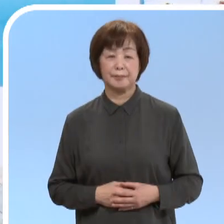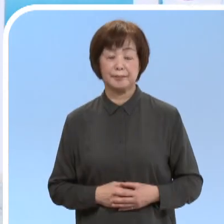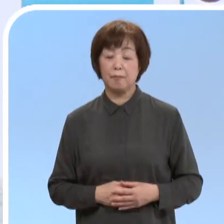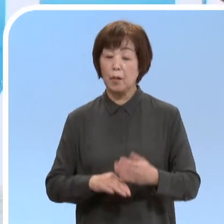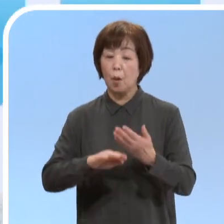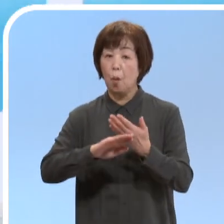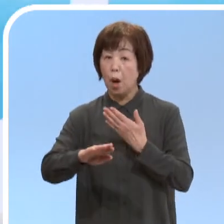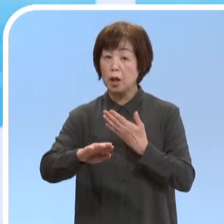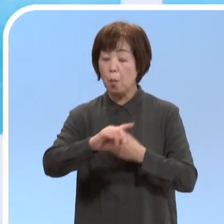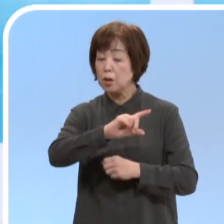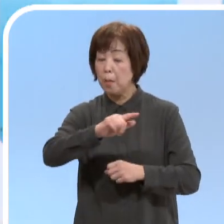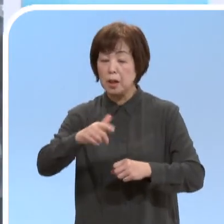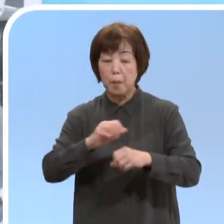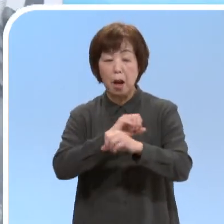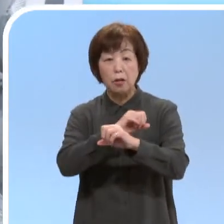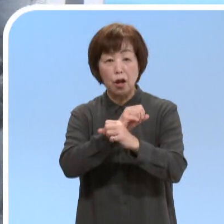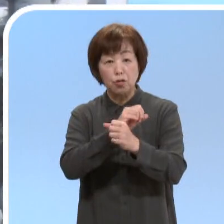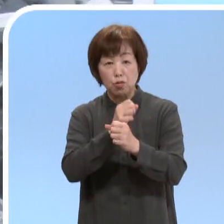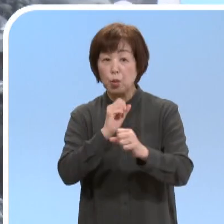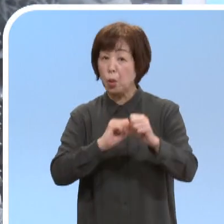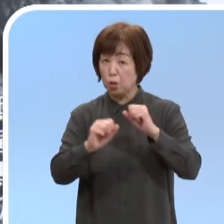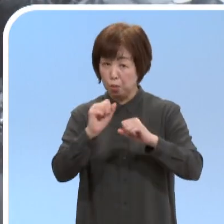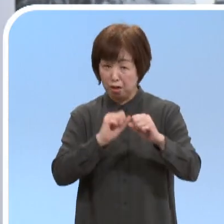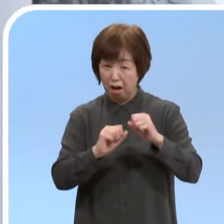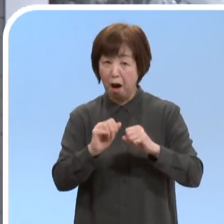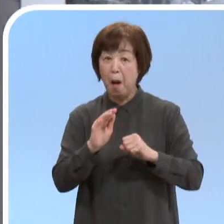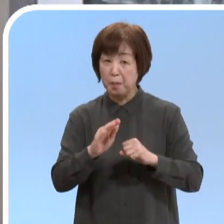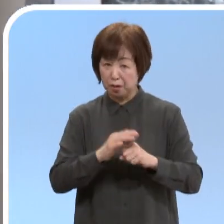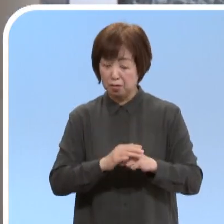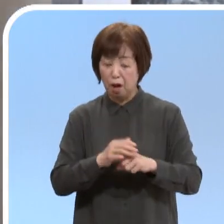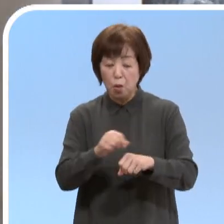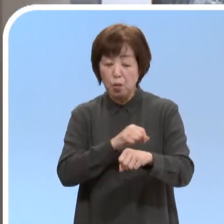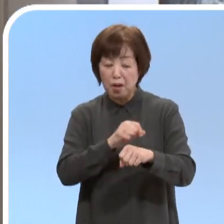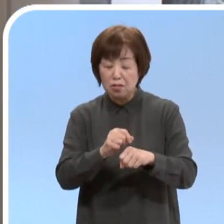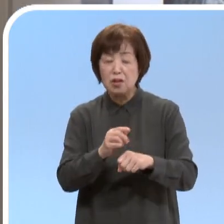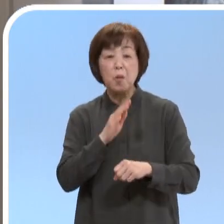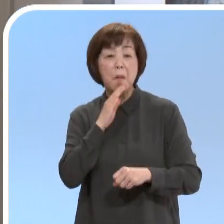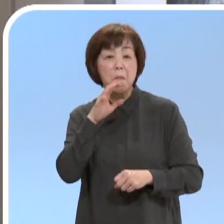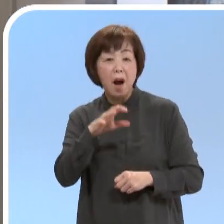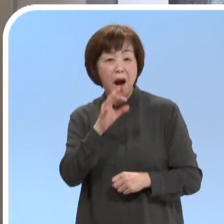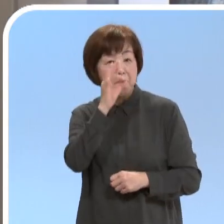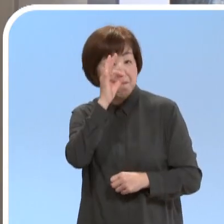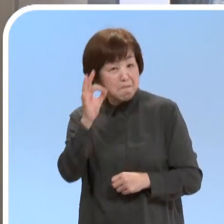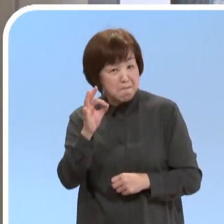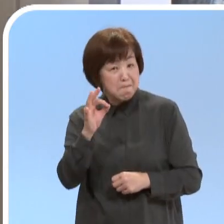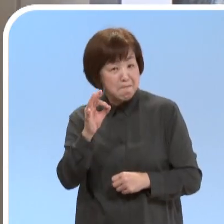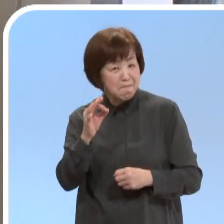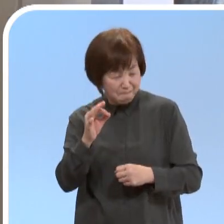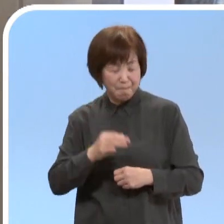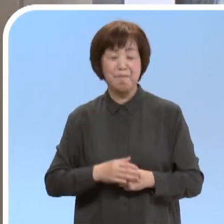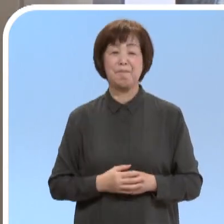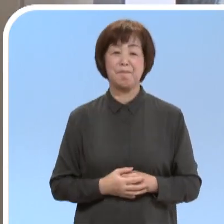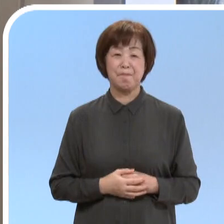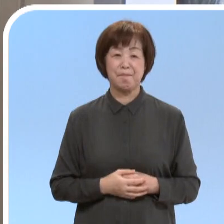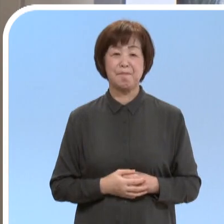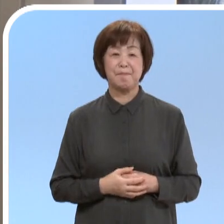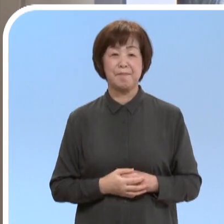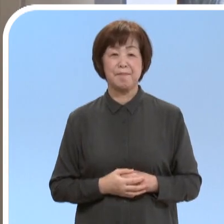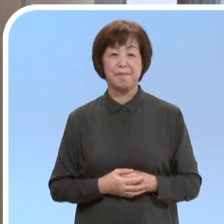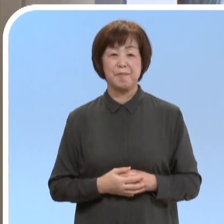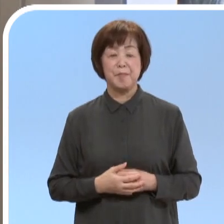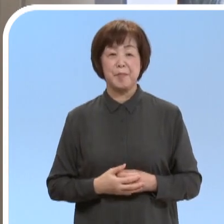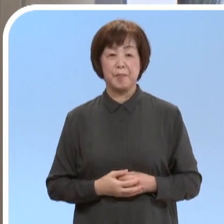です他にも様々な研究に取り組んでいて特別にその現場を見せてもらえること